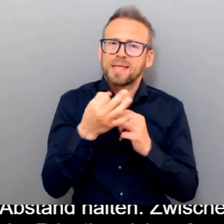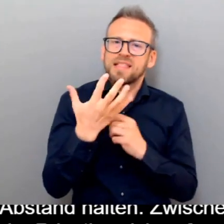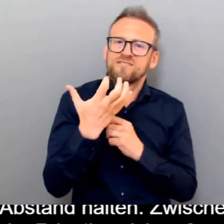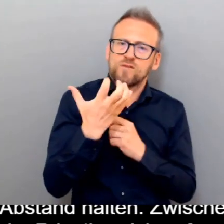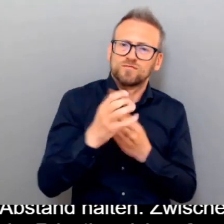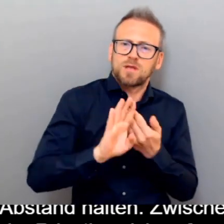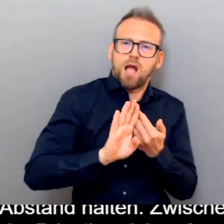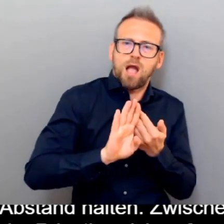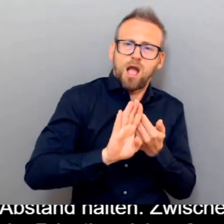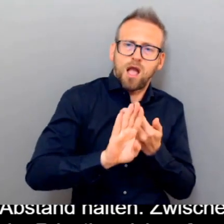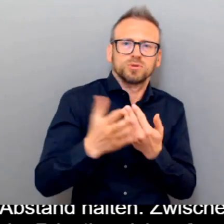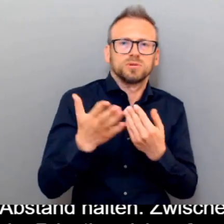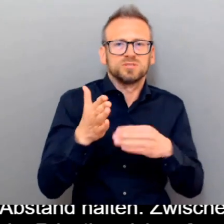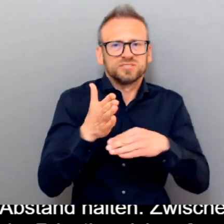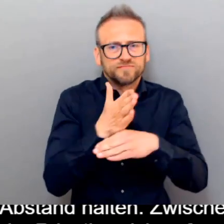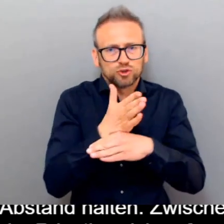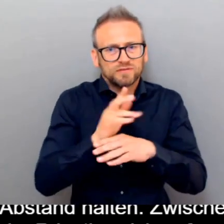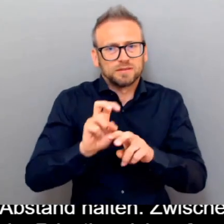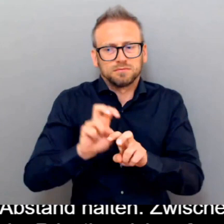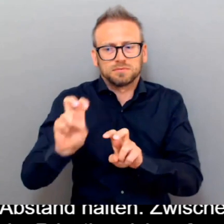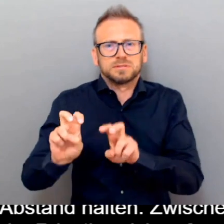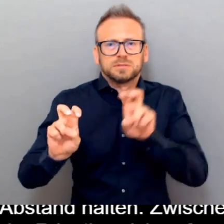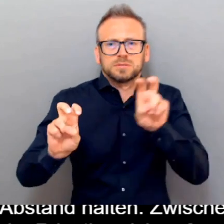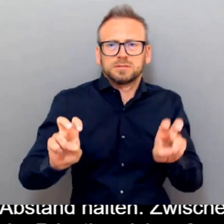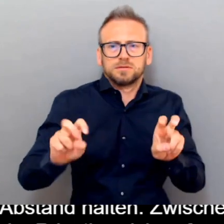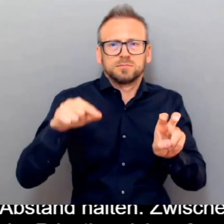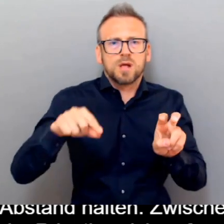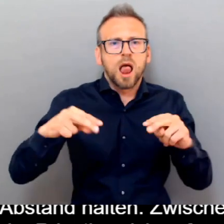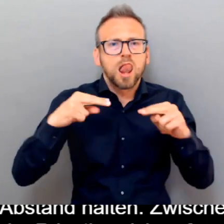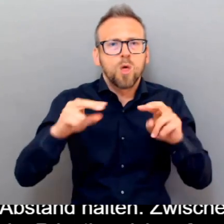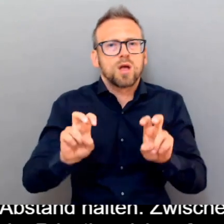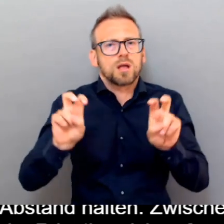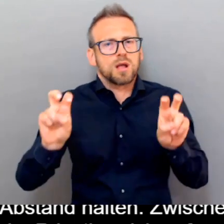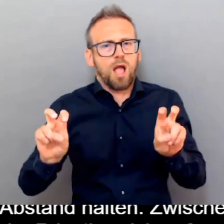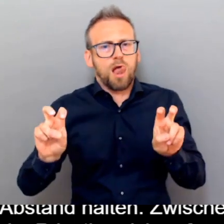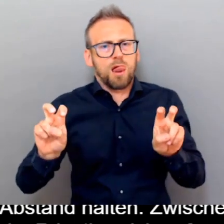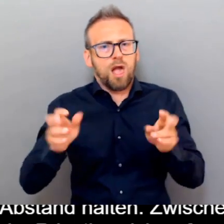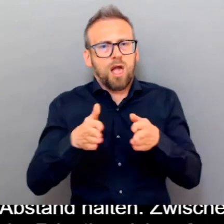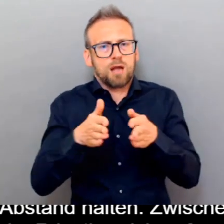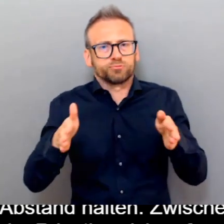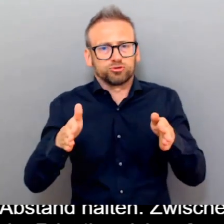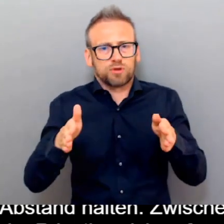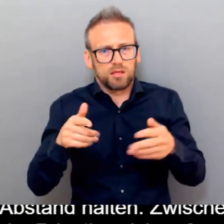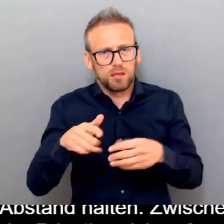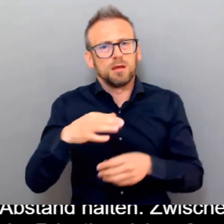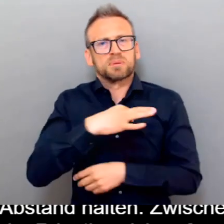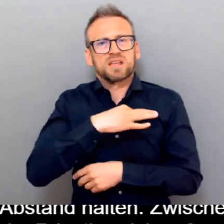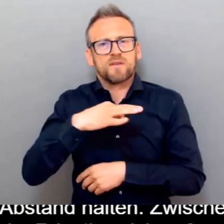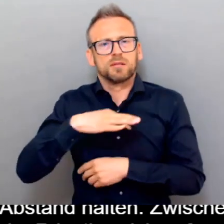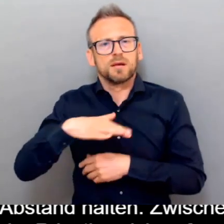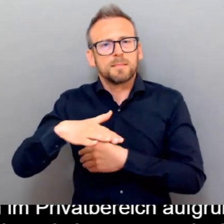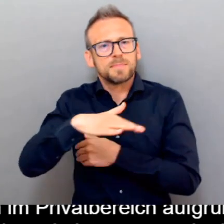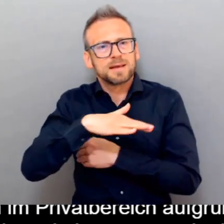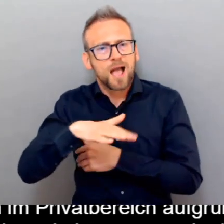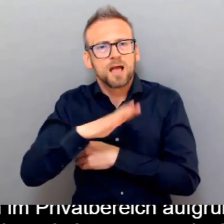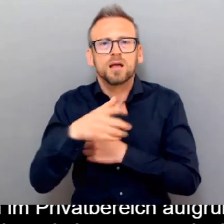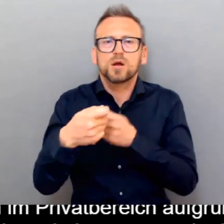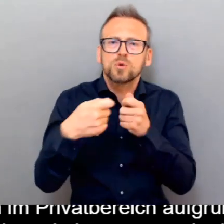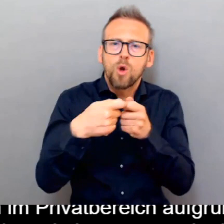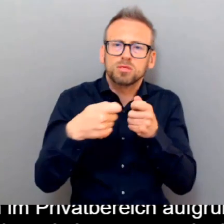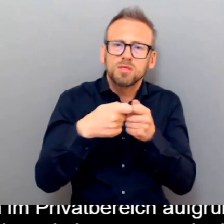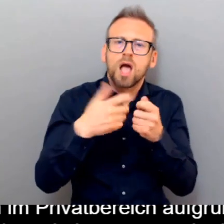Lokal sind, immer 1,50 Meter Abstand. Gleichzeitig Mund-Nasen-Bedeckung, außer wenn man am Tisch sitzt. Im Übrigen